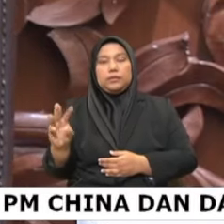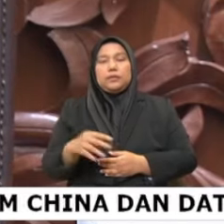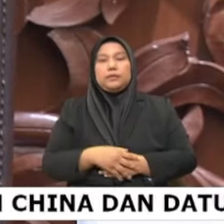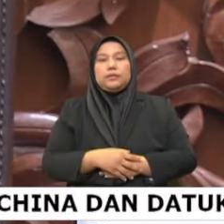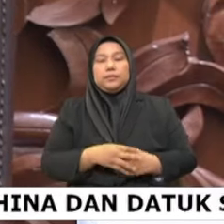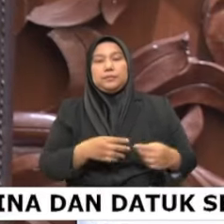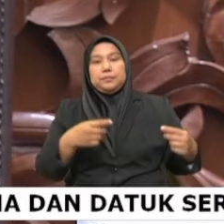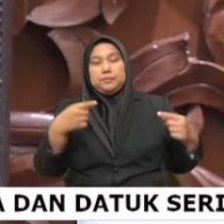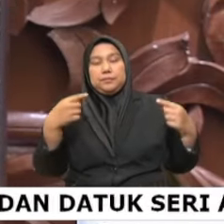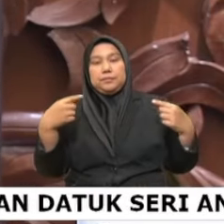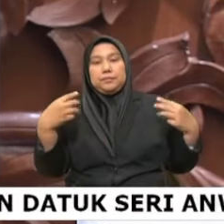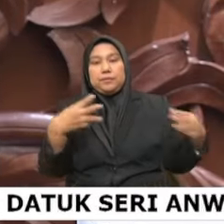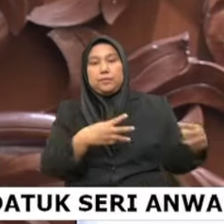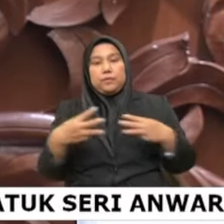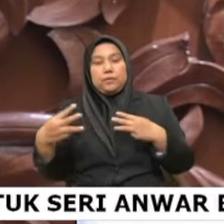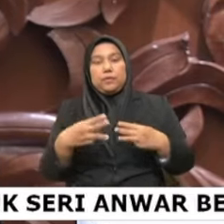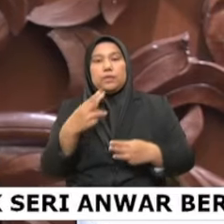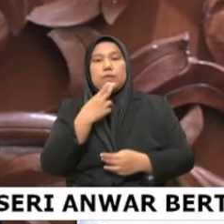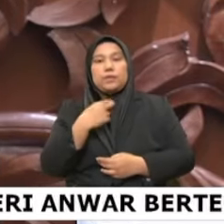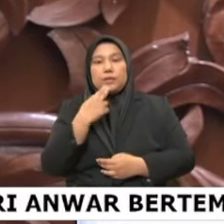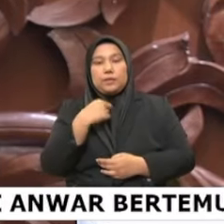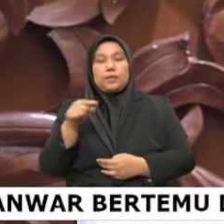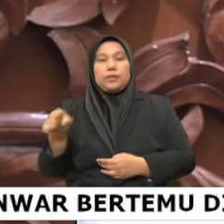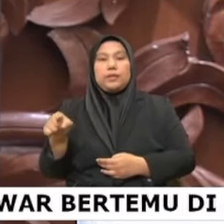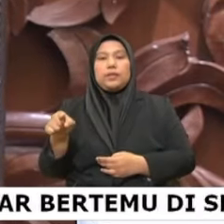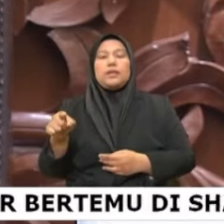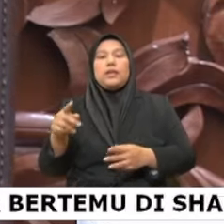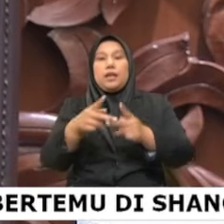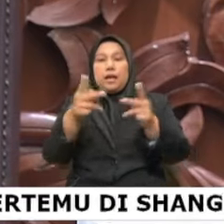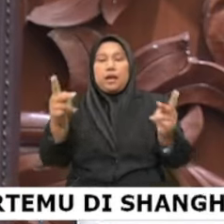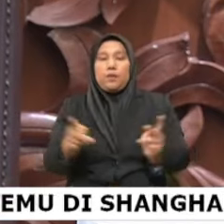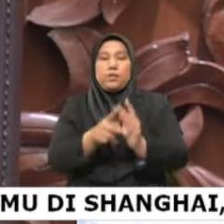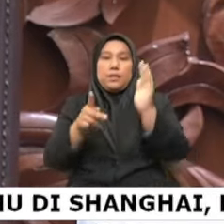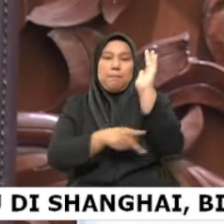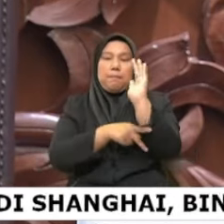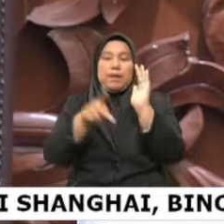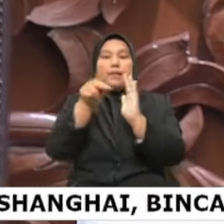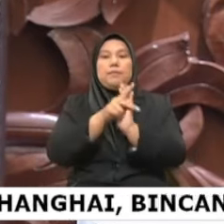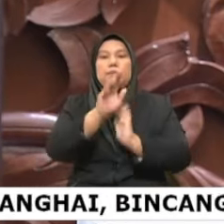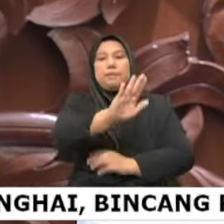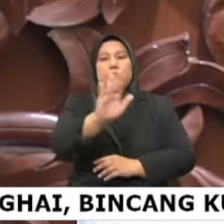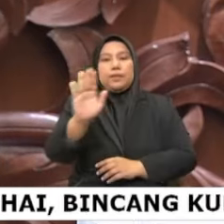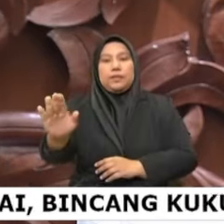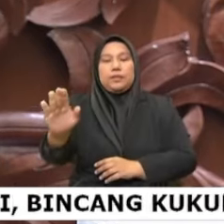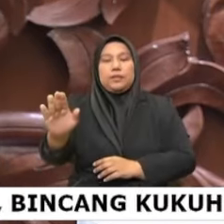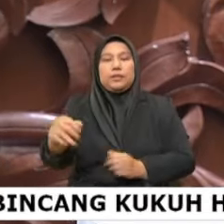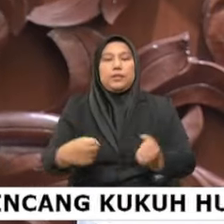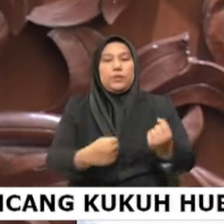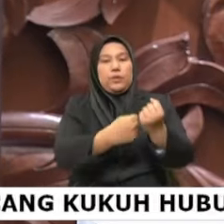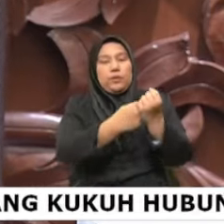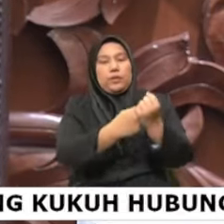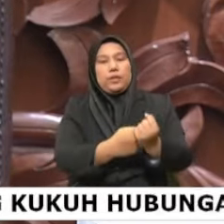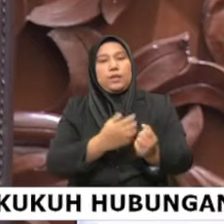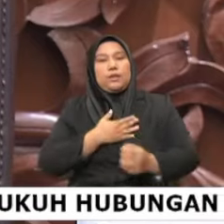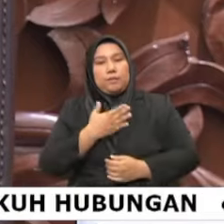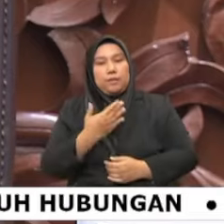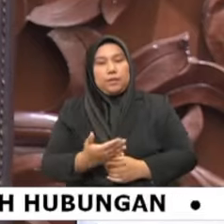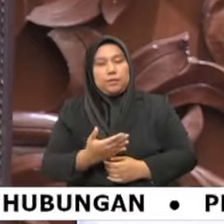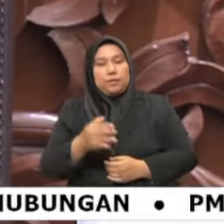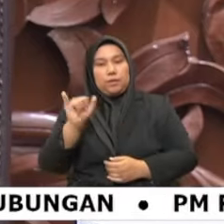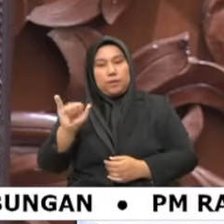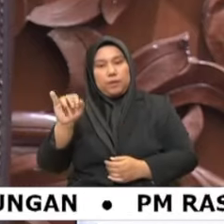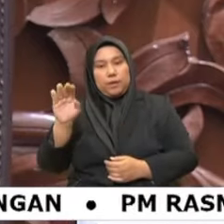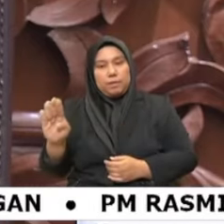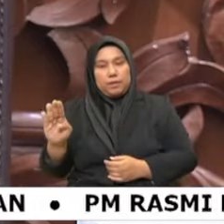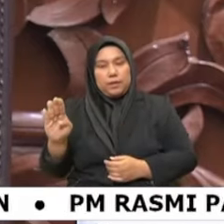dan 1000 Days of Life di kawasan parlimen masing-masing. Sebagai tanda sokongan dan komitmen, Lim Berhormat, Kola